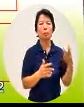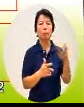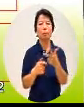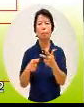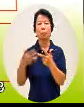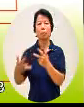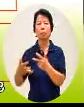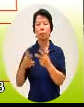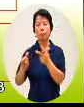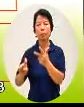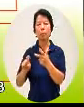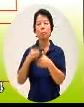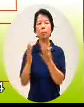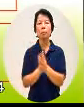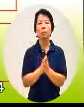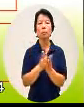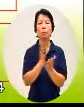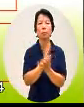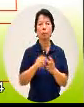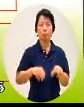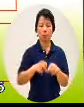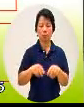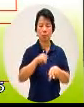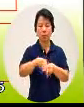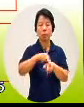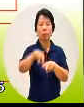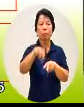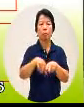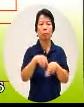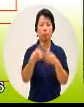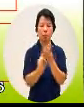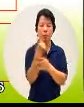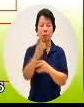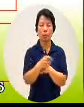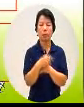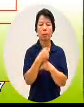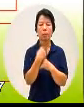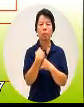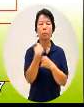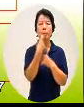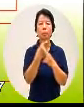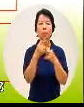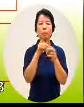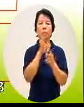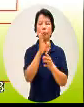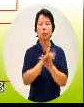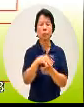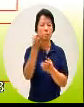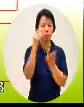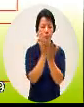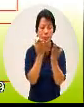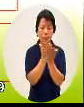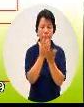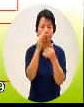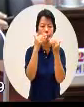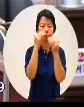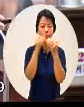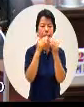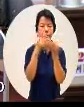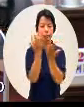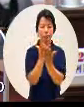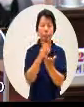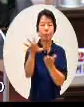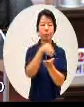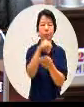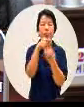軌道人類社會從道路進入軌道其實只有一個理由你去把交通的教科書拿來看只有一個理由而已就是什麼呢?